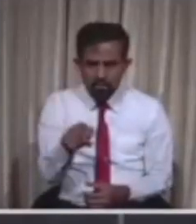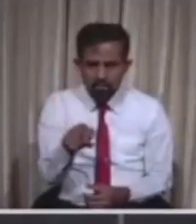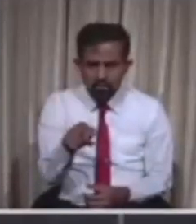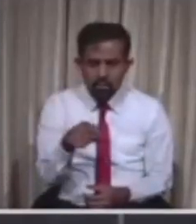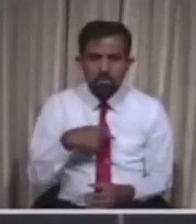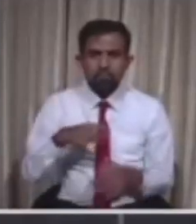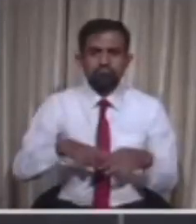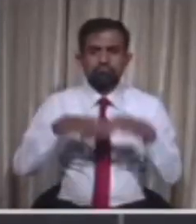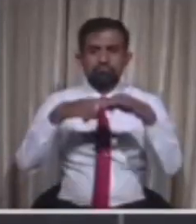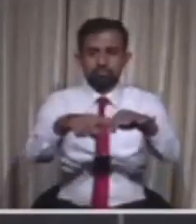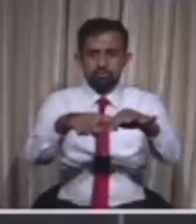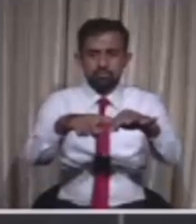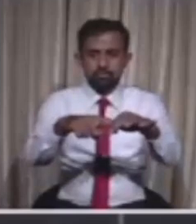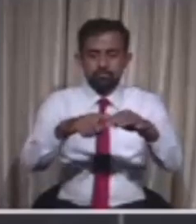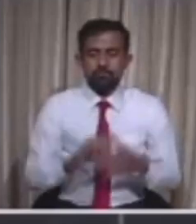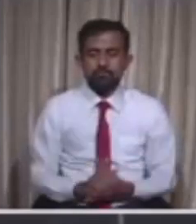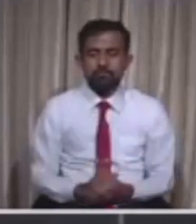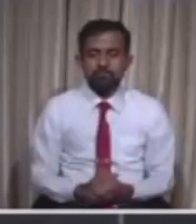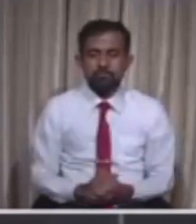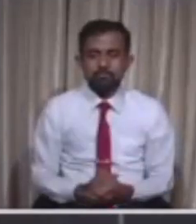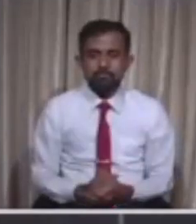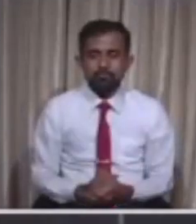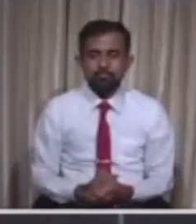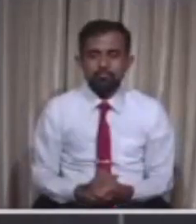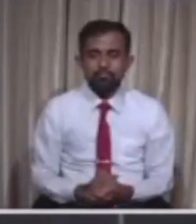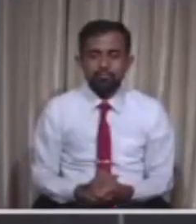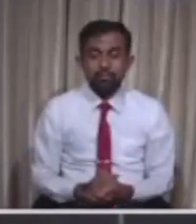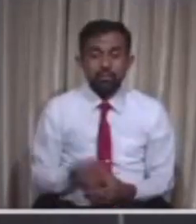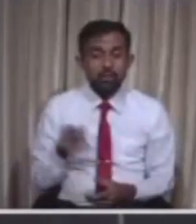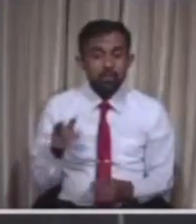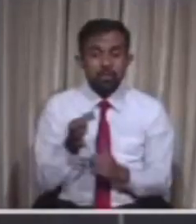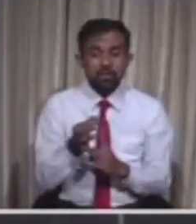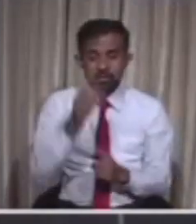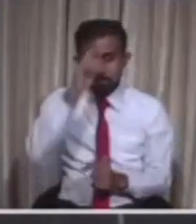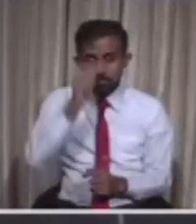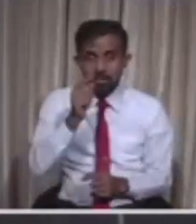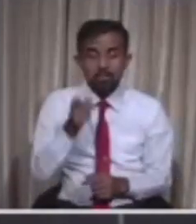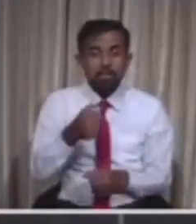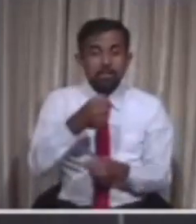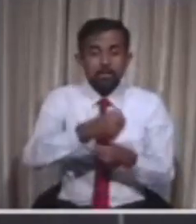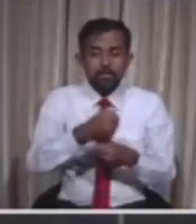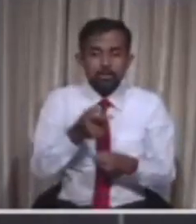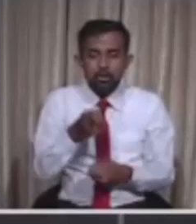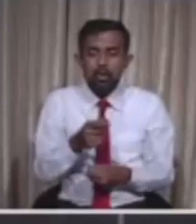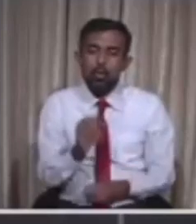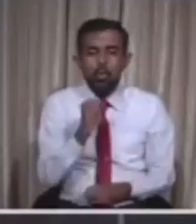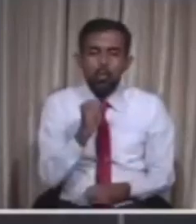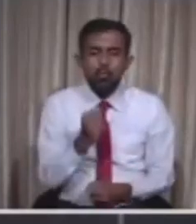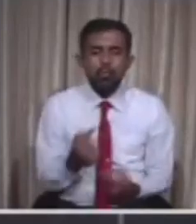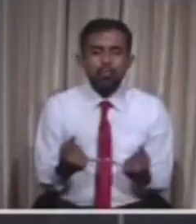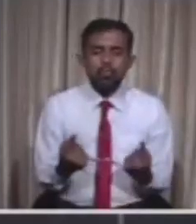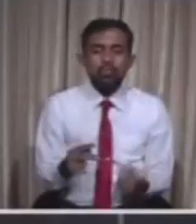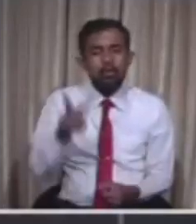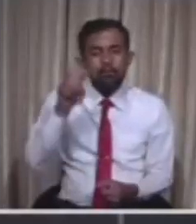අපි ප්‍රශ්න කරන්න ඕන. එතකොට මේ ජනාධිපතිවරයාට සහ ආණ්ඩුවට කොහොමද අවශ්‍ය